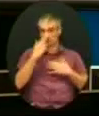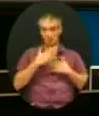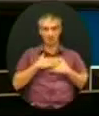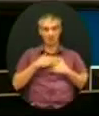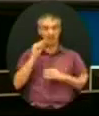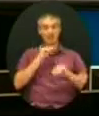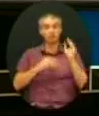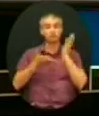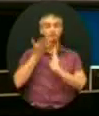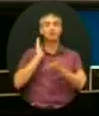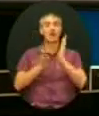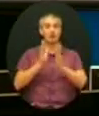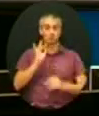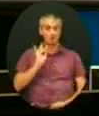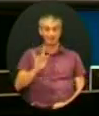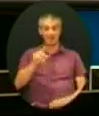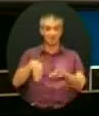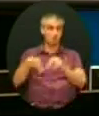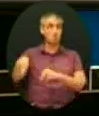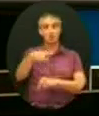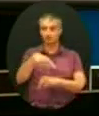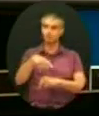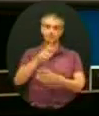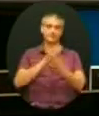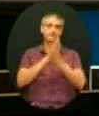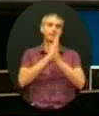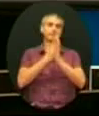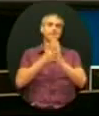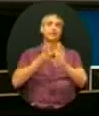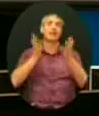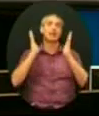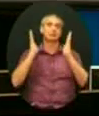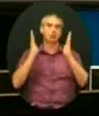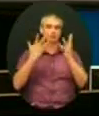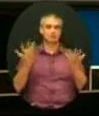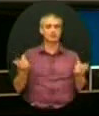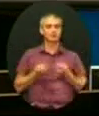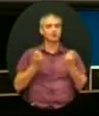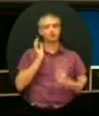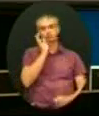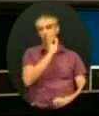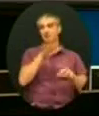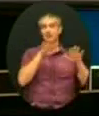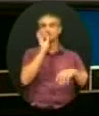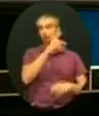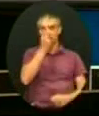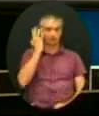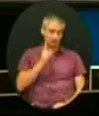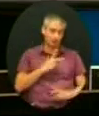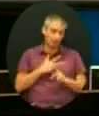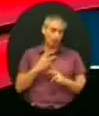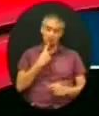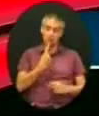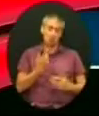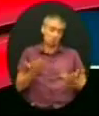להשתמש באלימות נגד הבוחרים, זה הפך לאסון יחסי ציבור בשבילו ובשביל הממשלה שלו. הוא היה צריך להסתפק